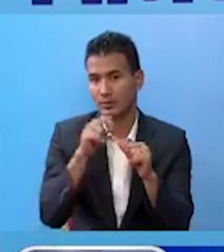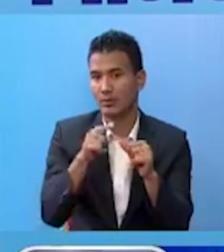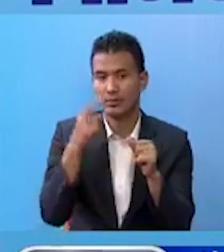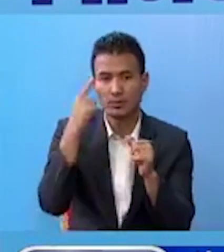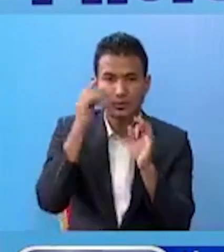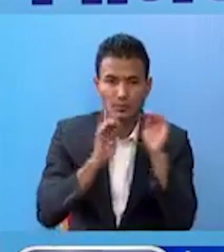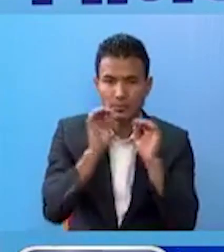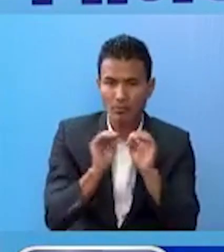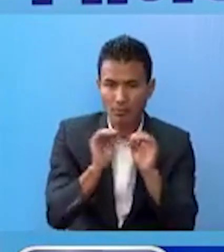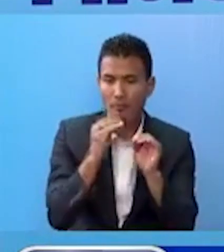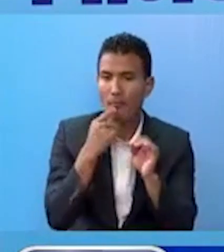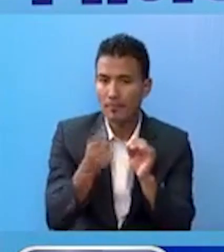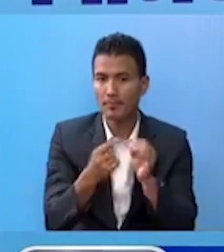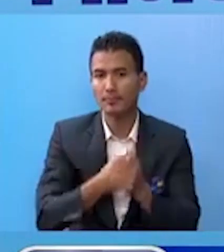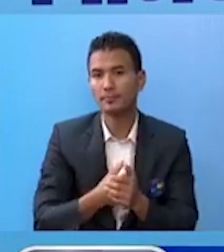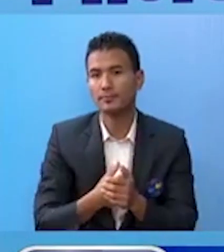सम्भव नभएको हकमा